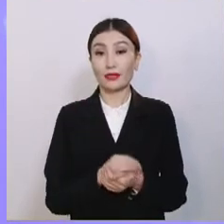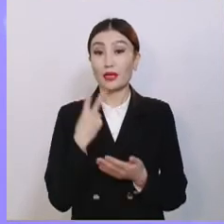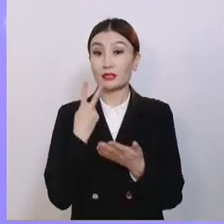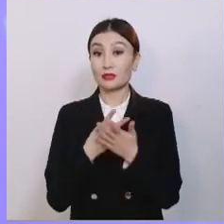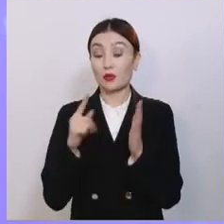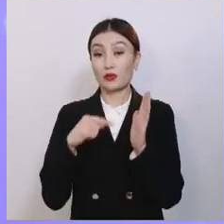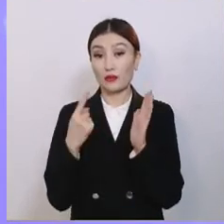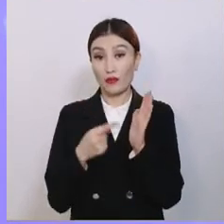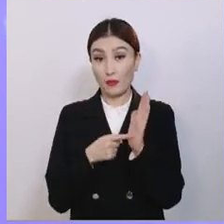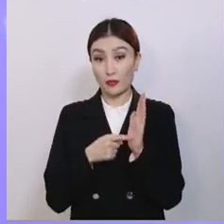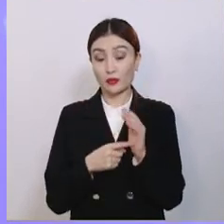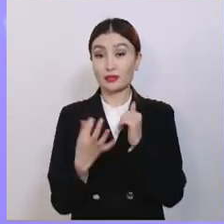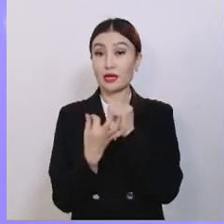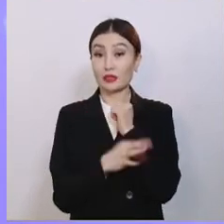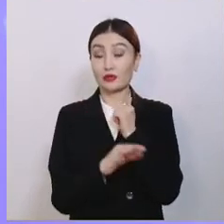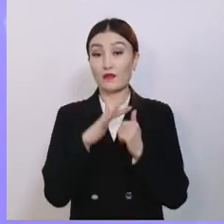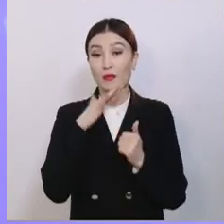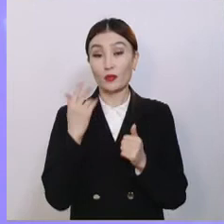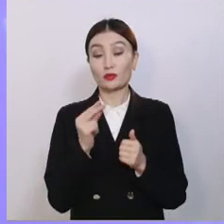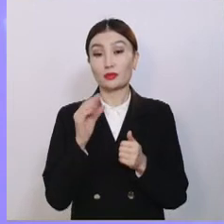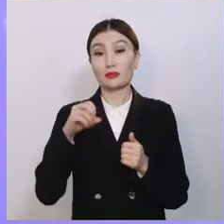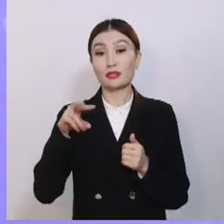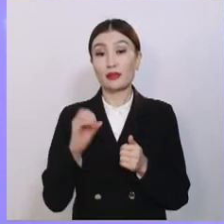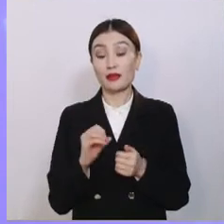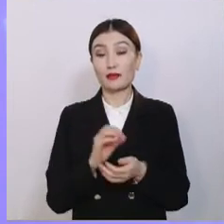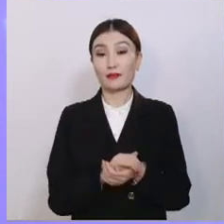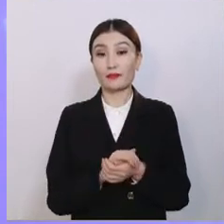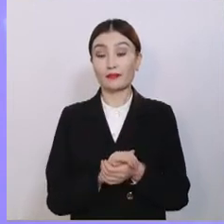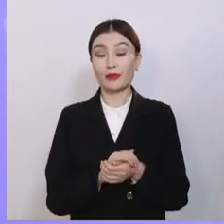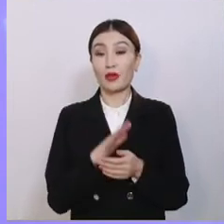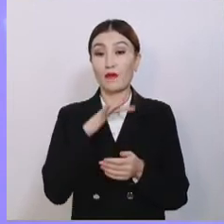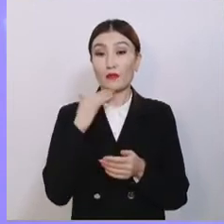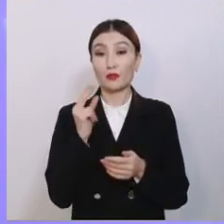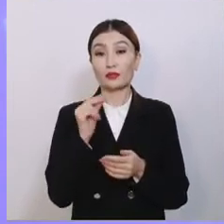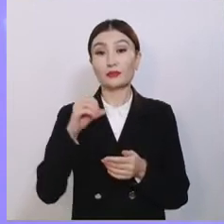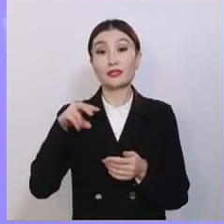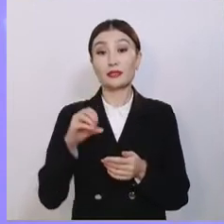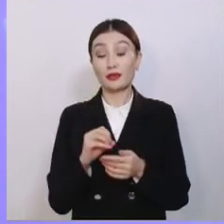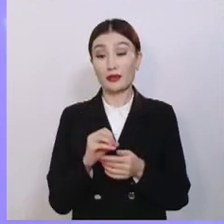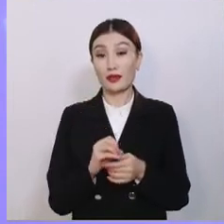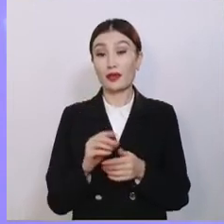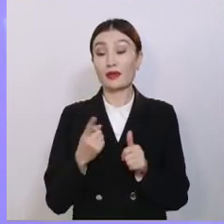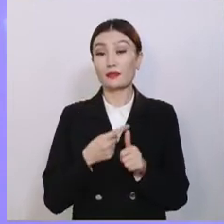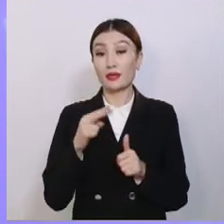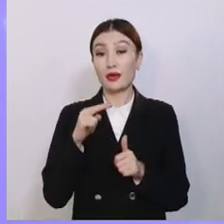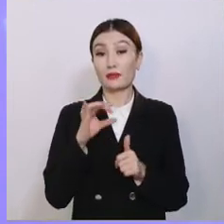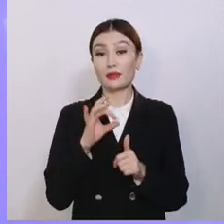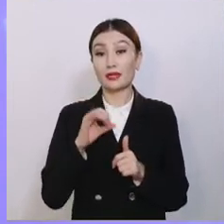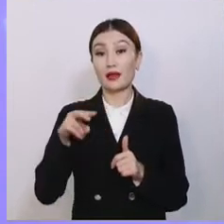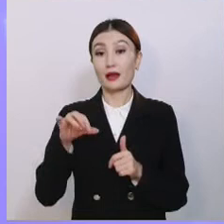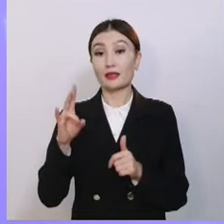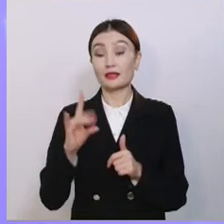Рассмотрим вопрос и окончание во множественном числе. Во множественном числе имена